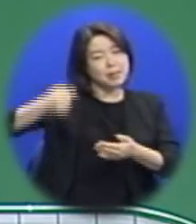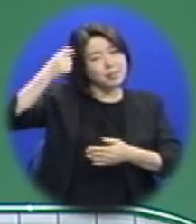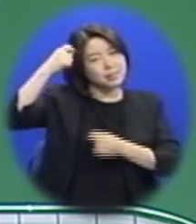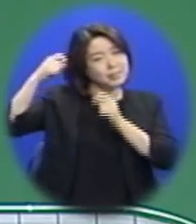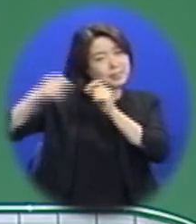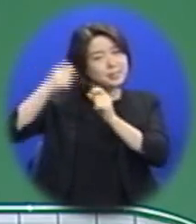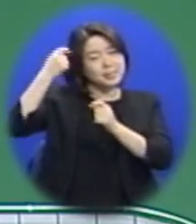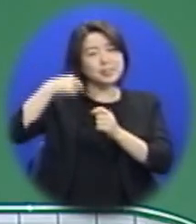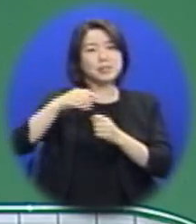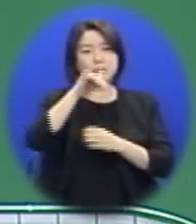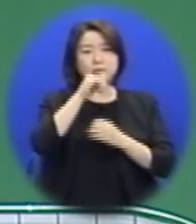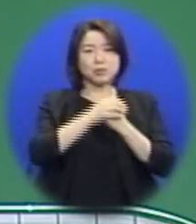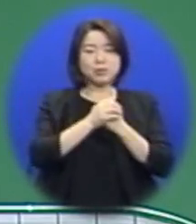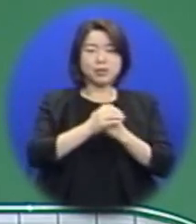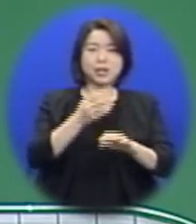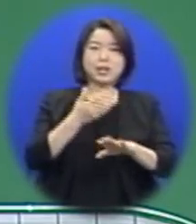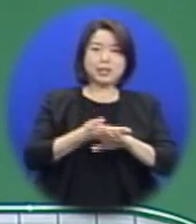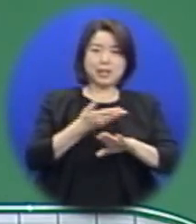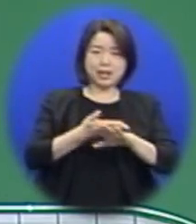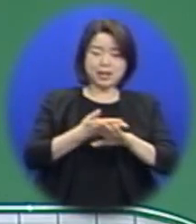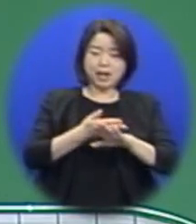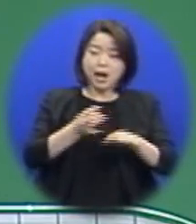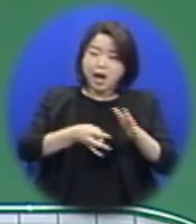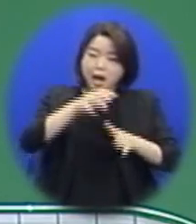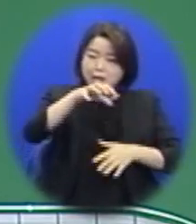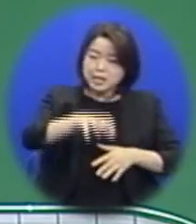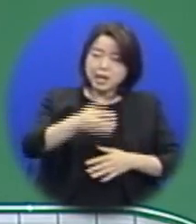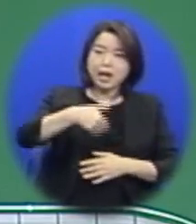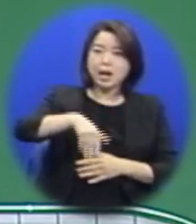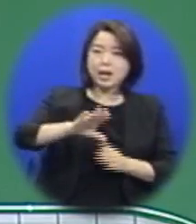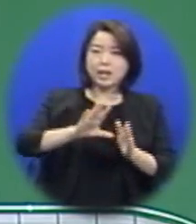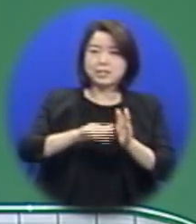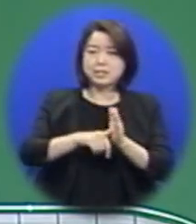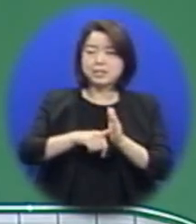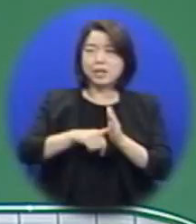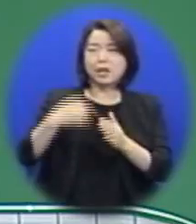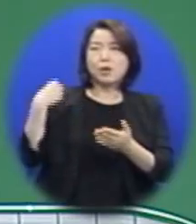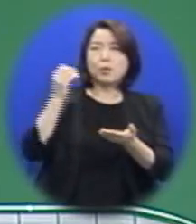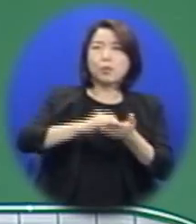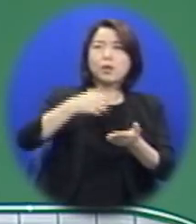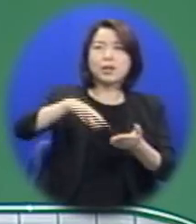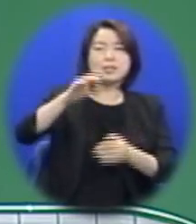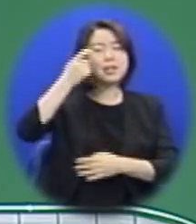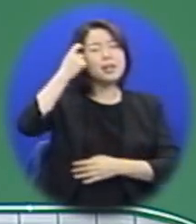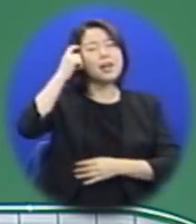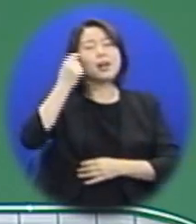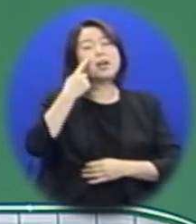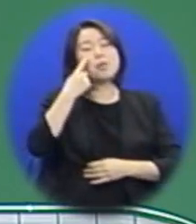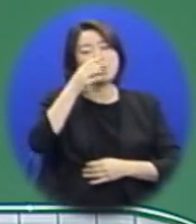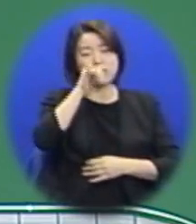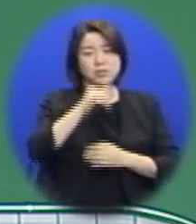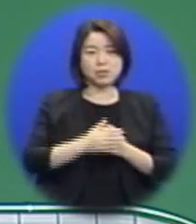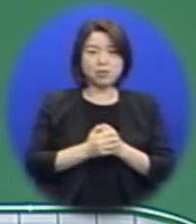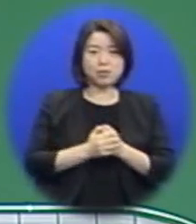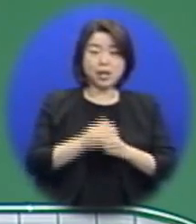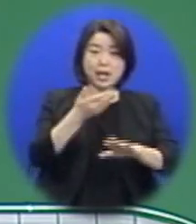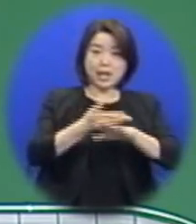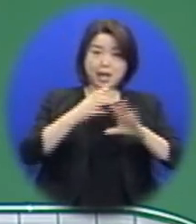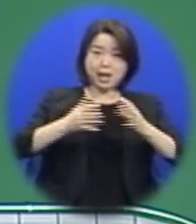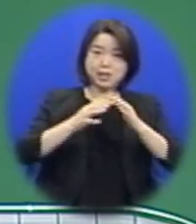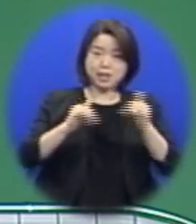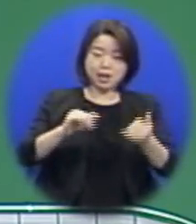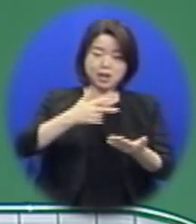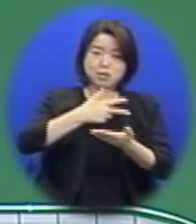생활에서 예루살렘으로 돌아갔을 때 느꼈던 그 느낌을 이렇게 상상하는 것 같습니다. 15절에 문나라와 주님의